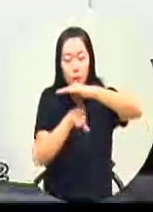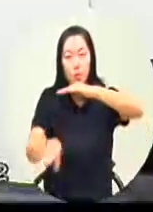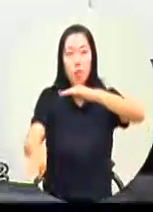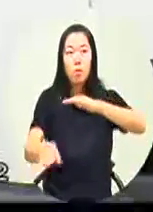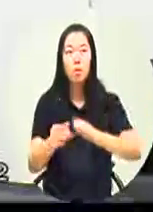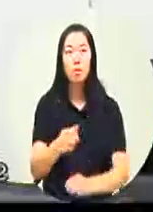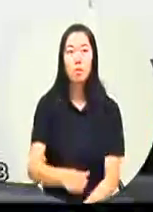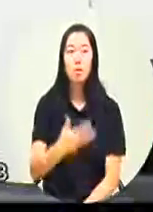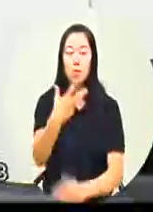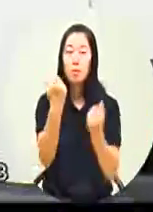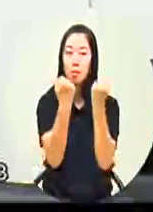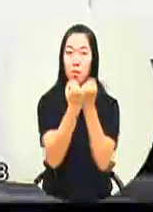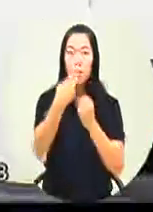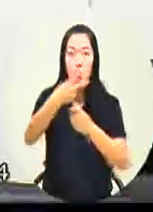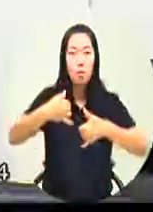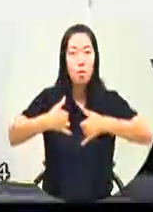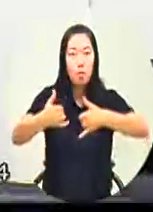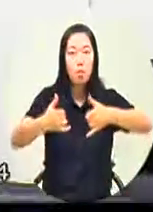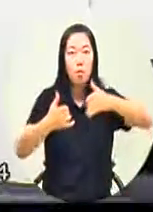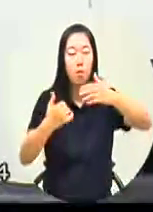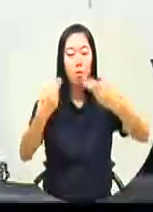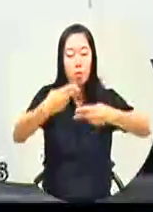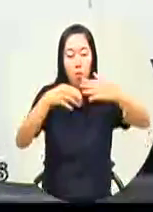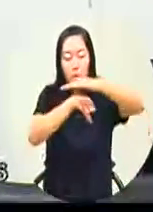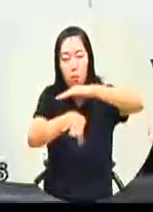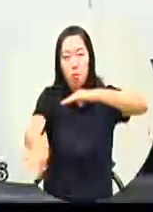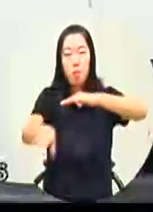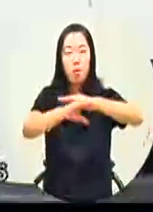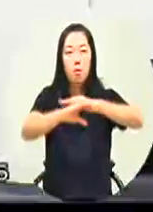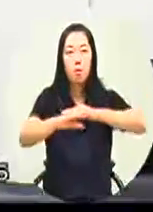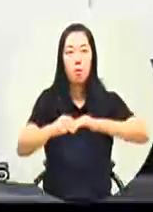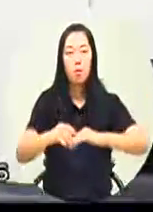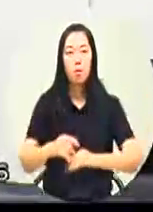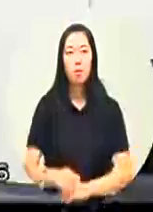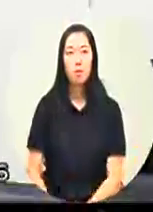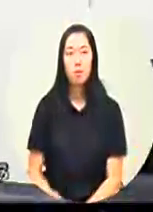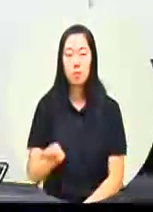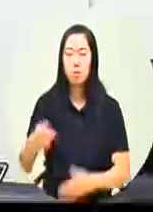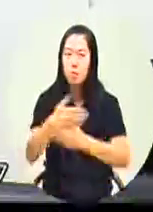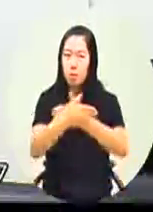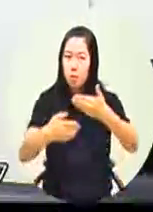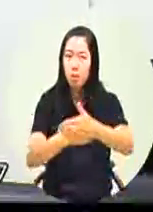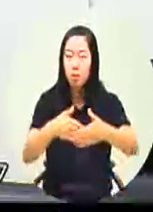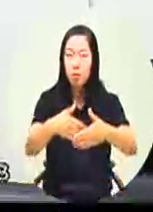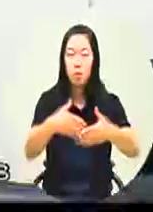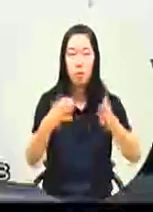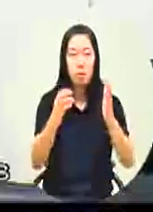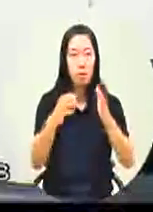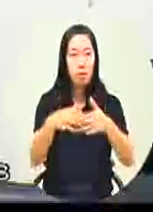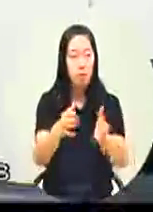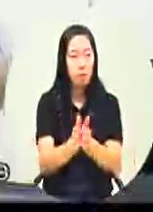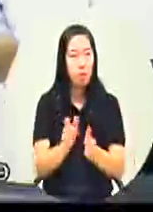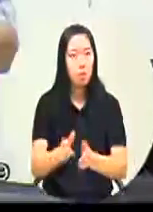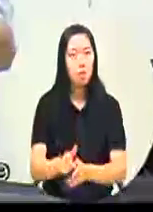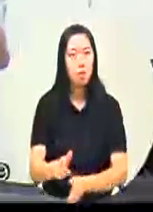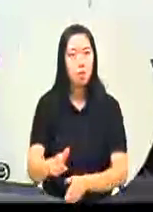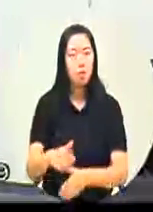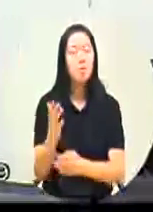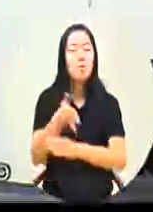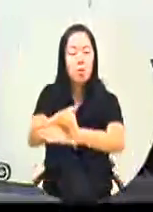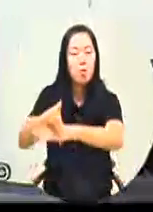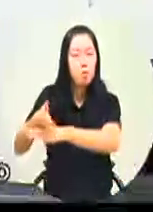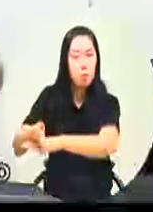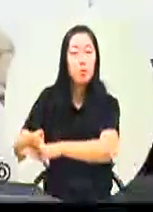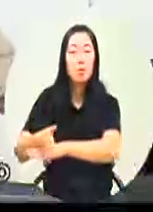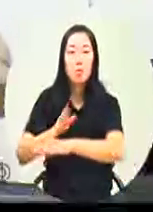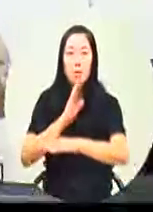德二路的交流道匝道，这个应该交通部的应研所都应该通过的嘛，大家马